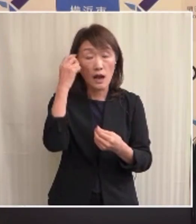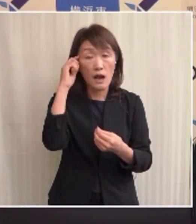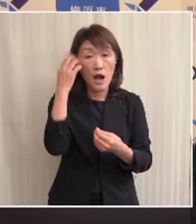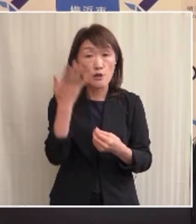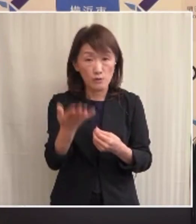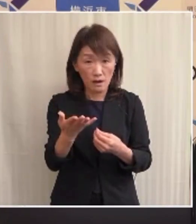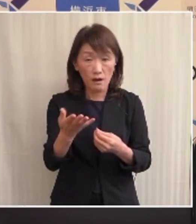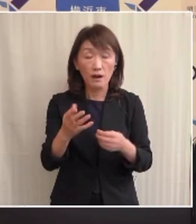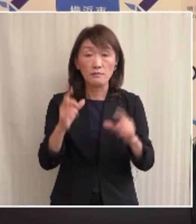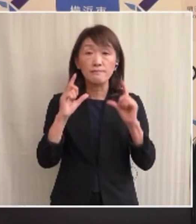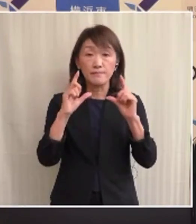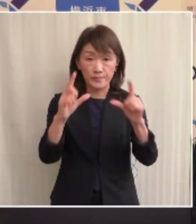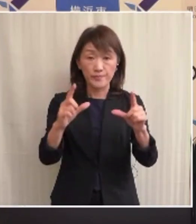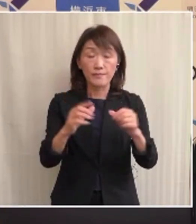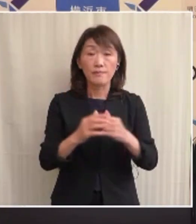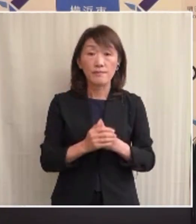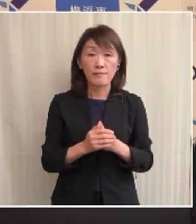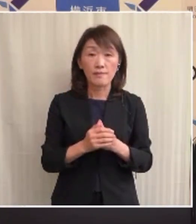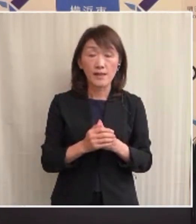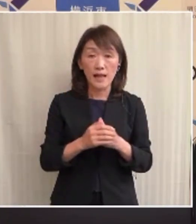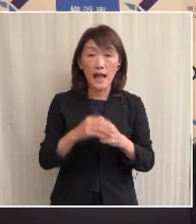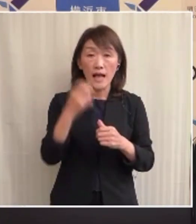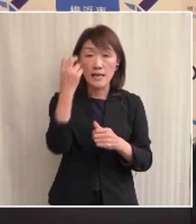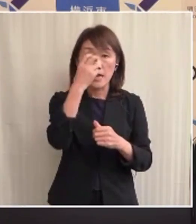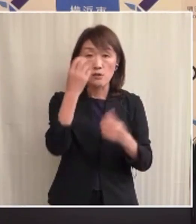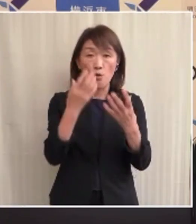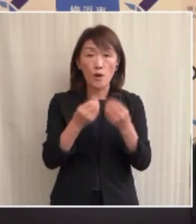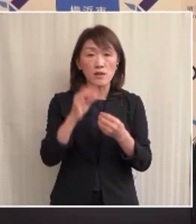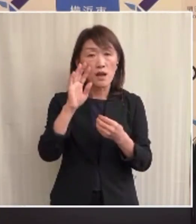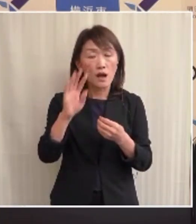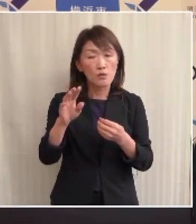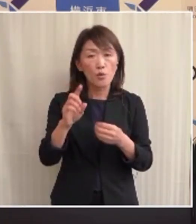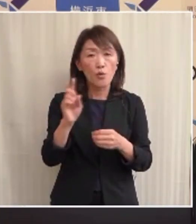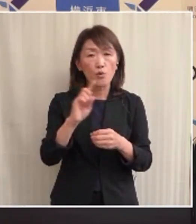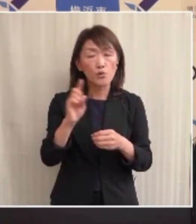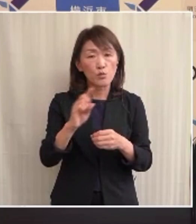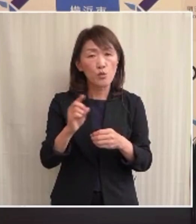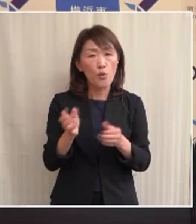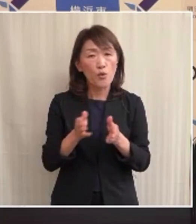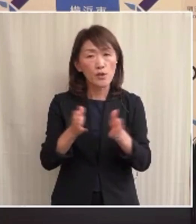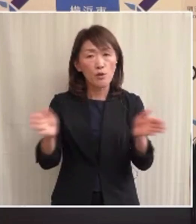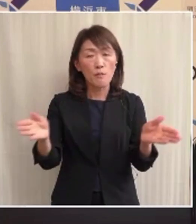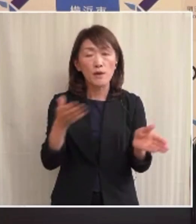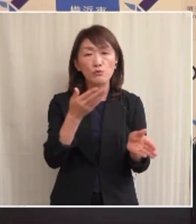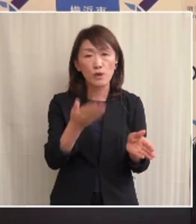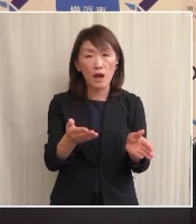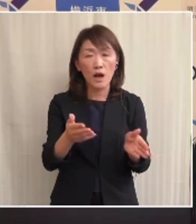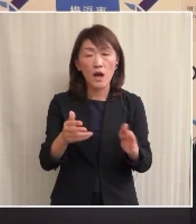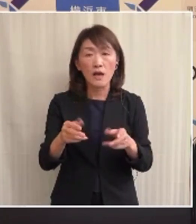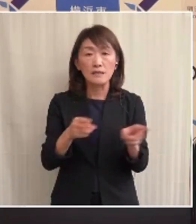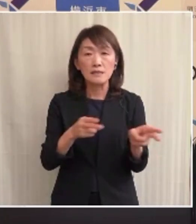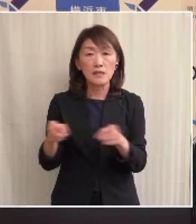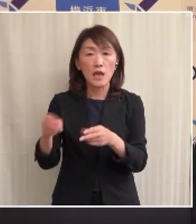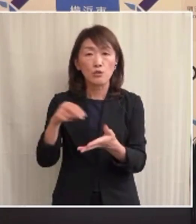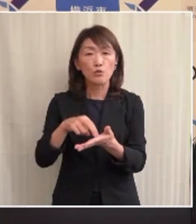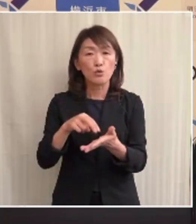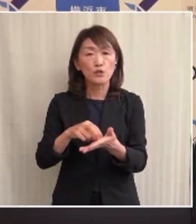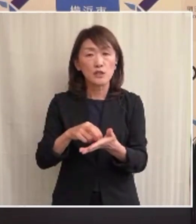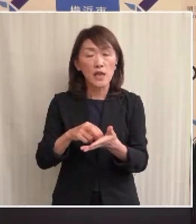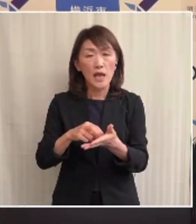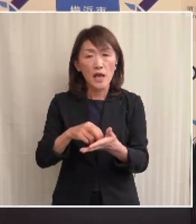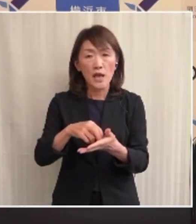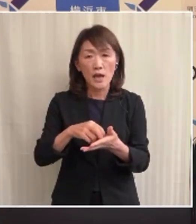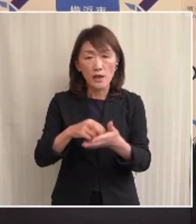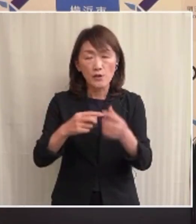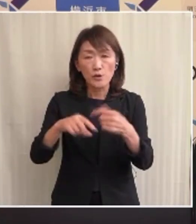検証いたしまして、どういうふうに拡充していくのか、制度としてより良くしていくのかということ